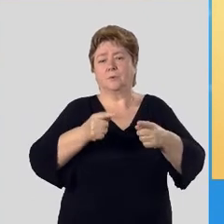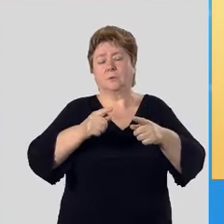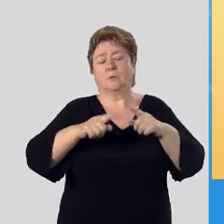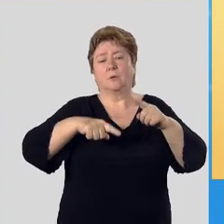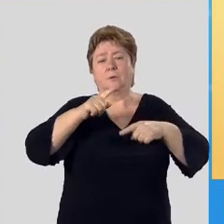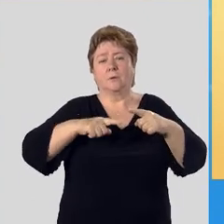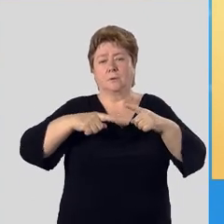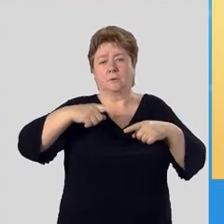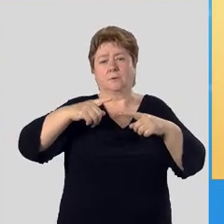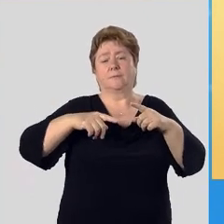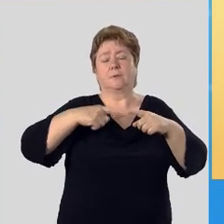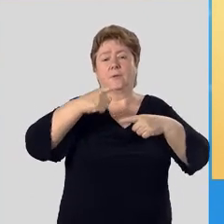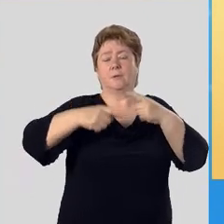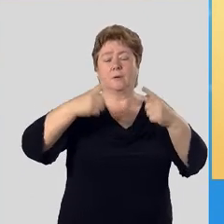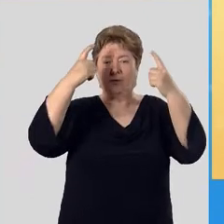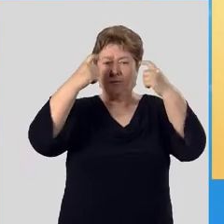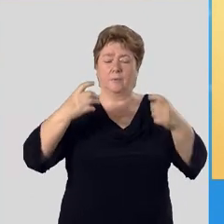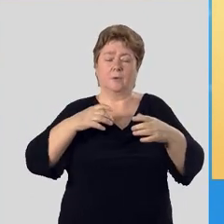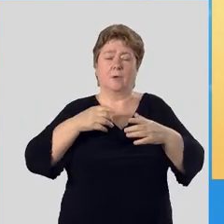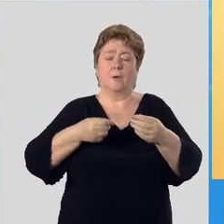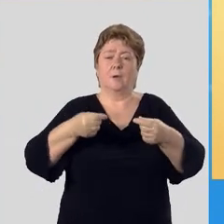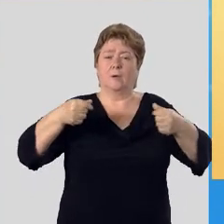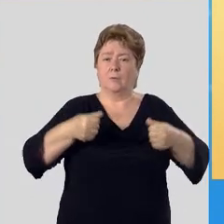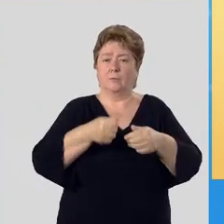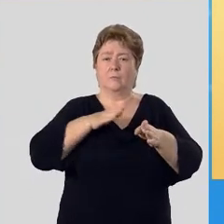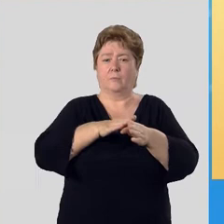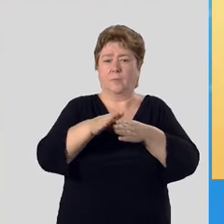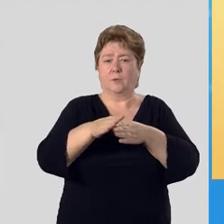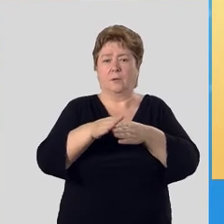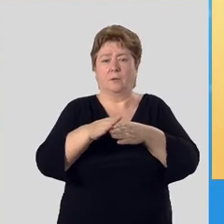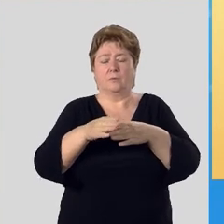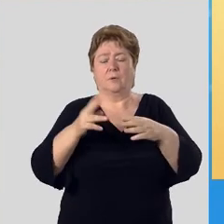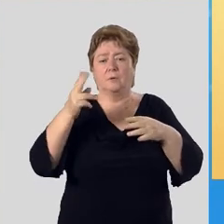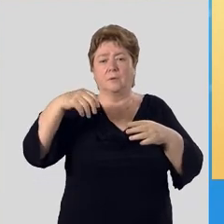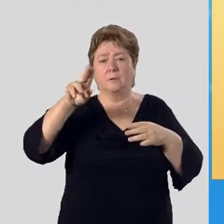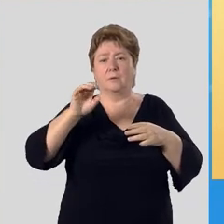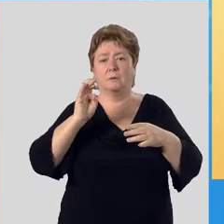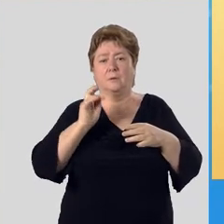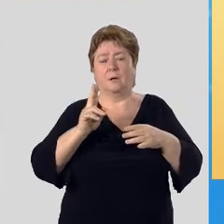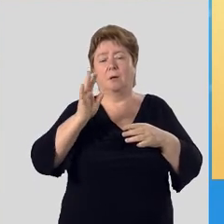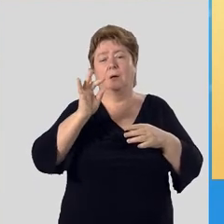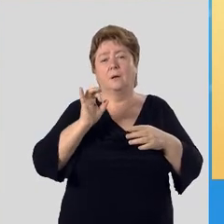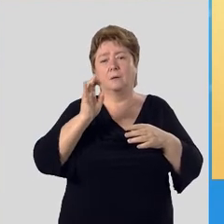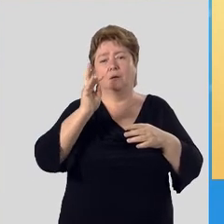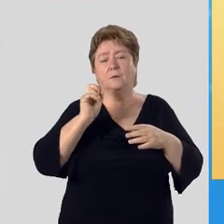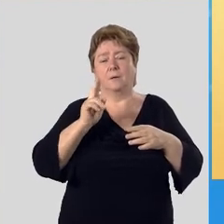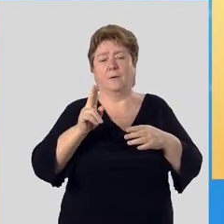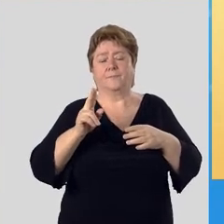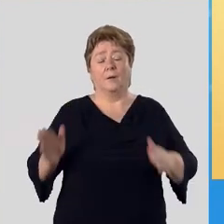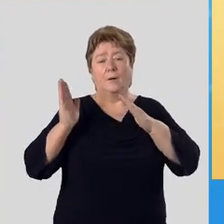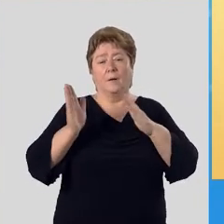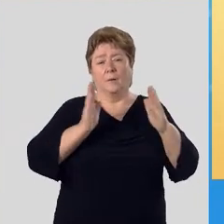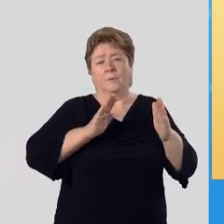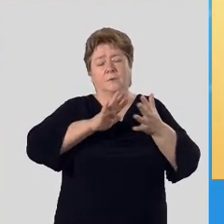наследственной информации, и основную роль в этом процессе выполняют ДНК и РНК.